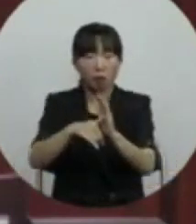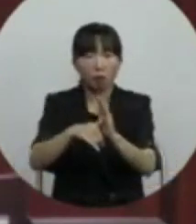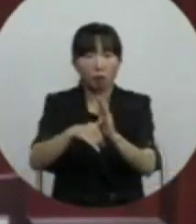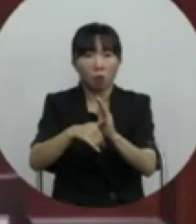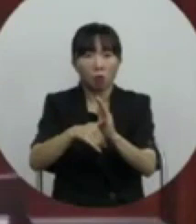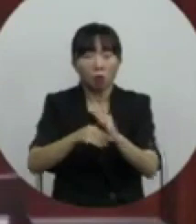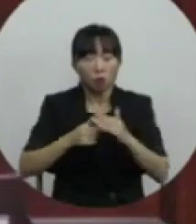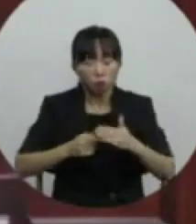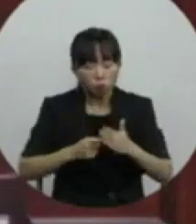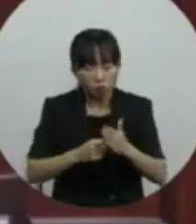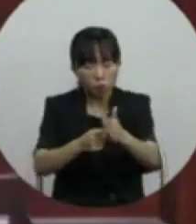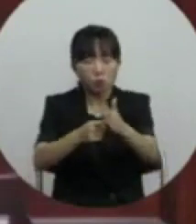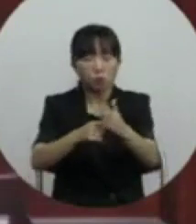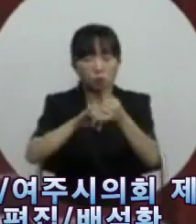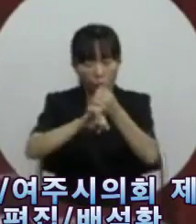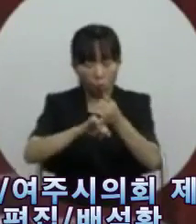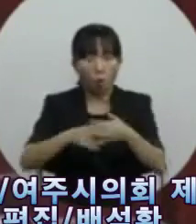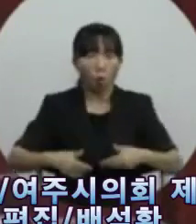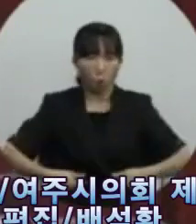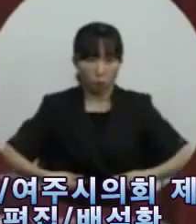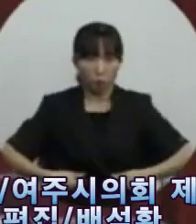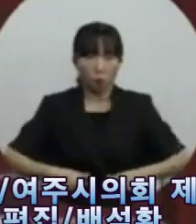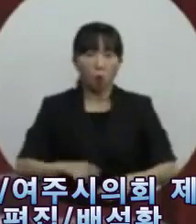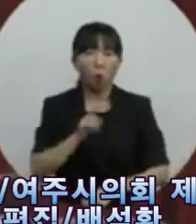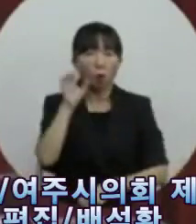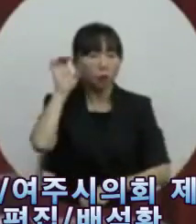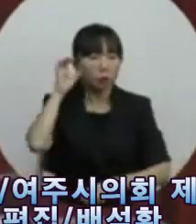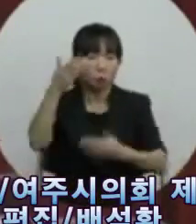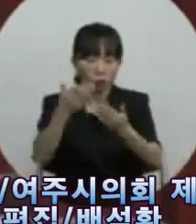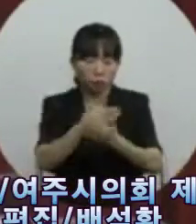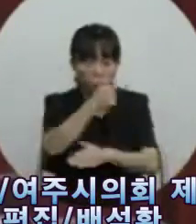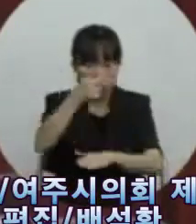추진해야 할 것입니다. 이상입니다. 경청해 주셔서 감사합니다.